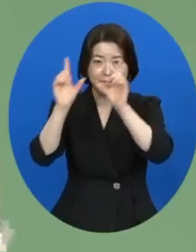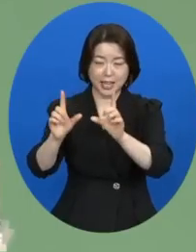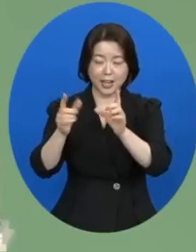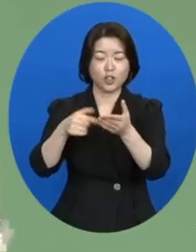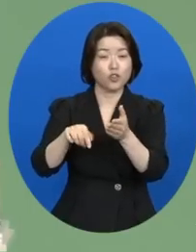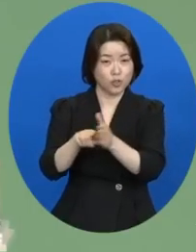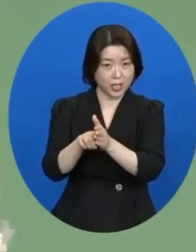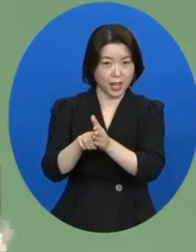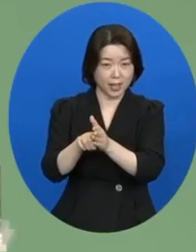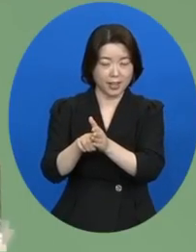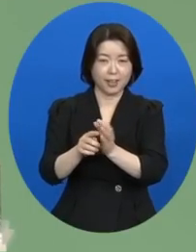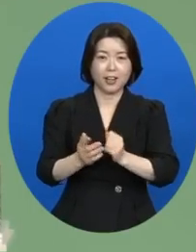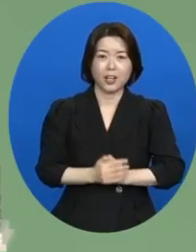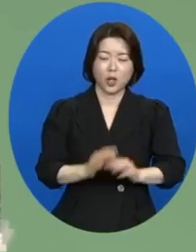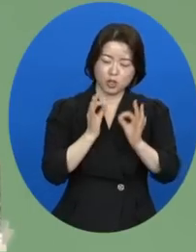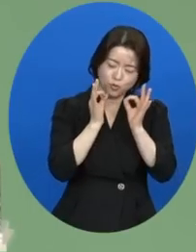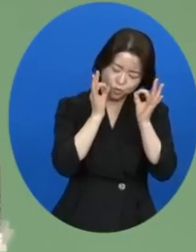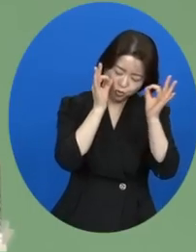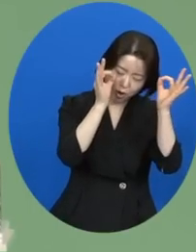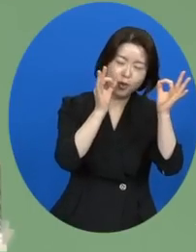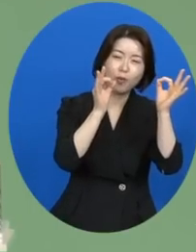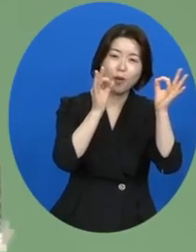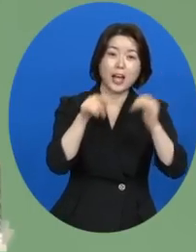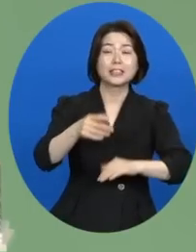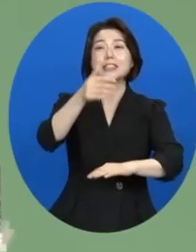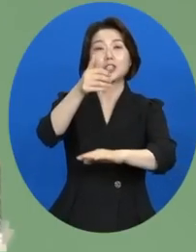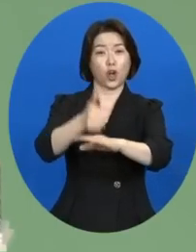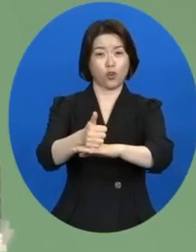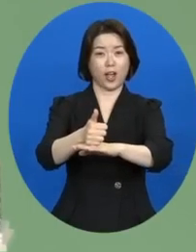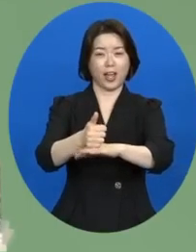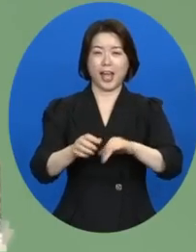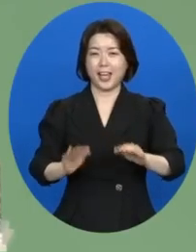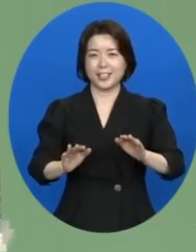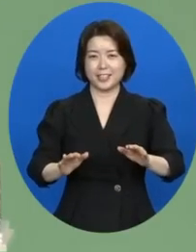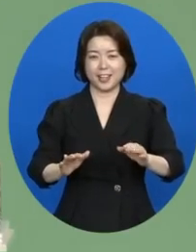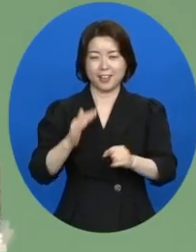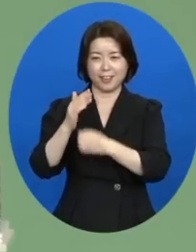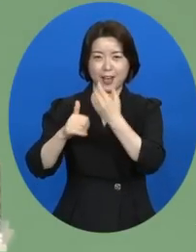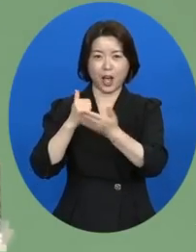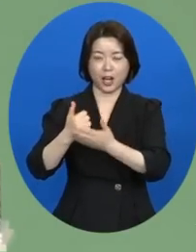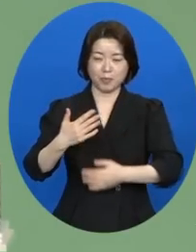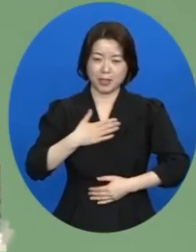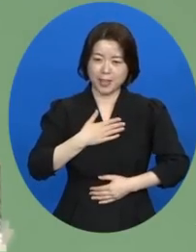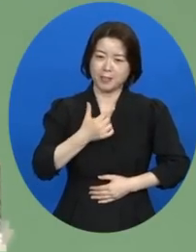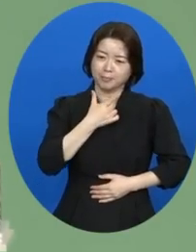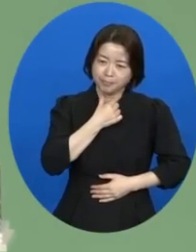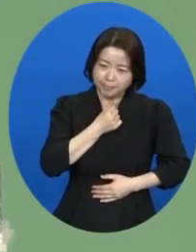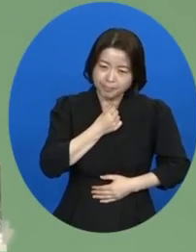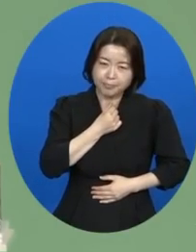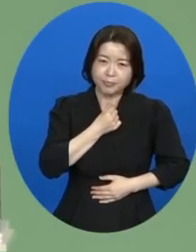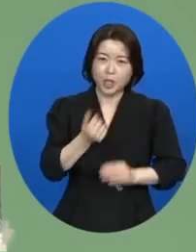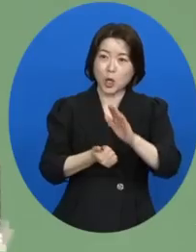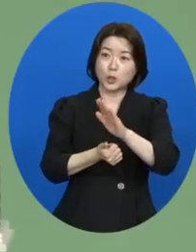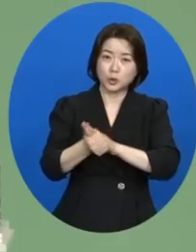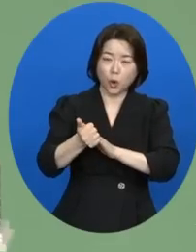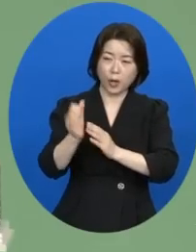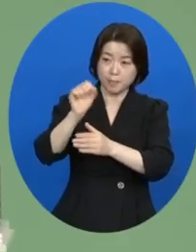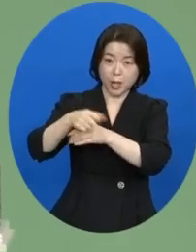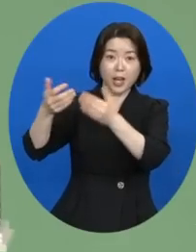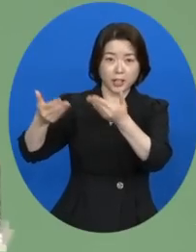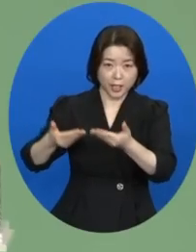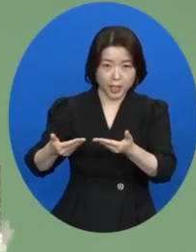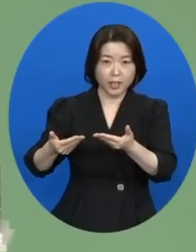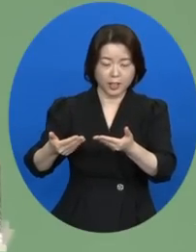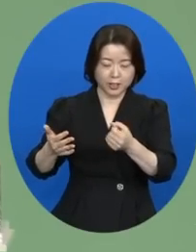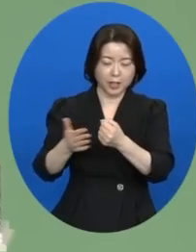위해 노력했고 그 결과 이제 하느님께서 저의 소원을 들어주셔서 북한에